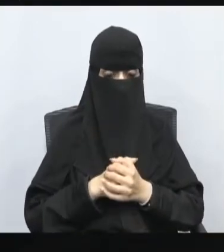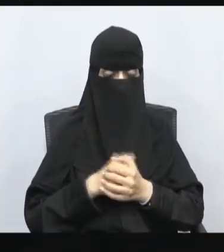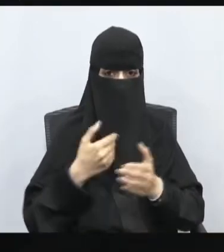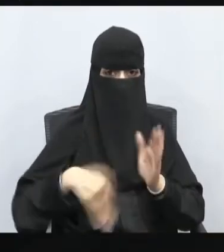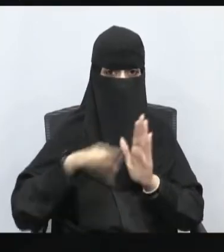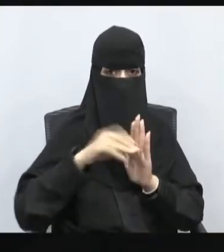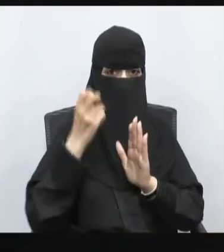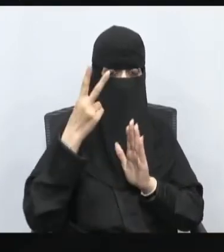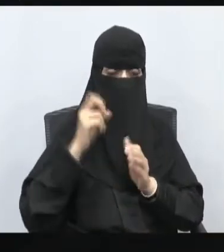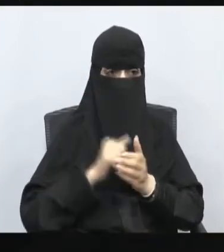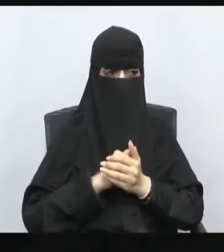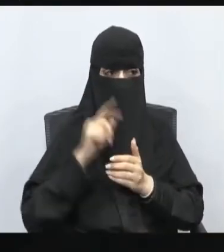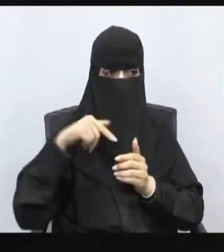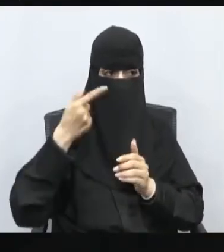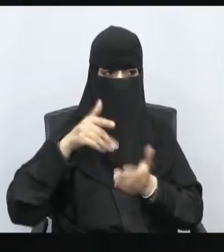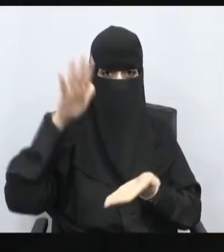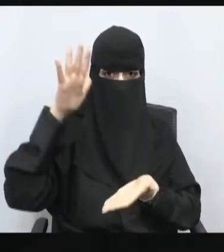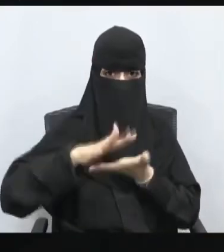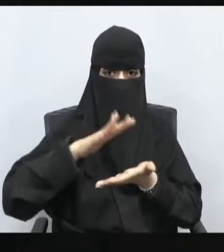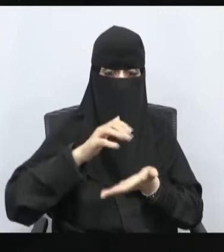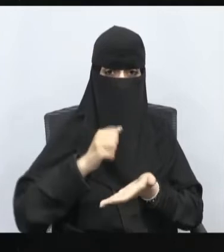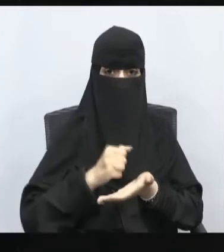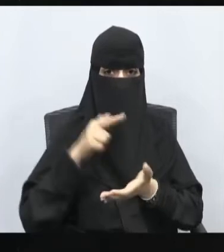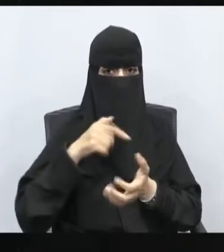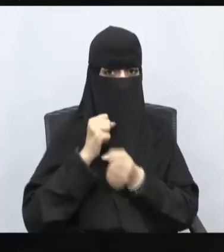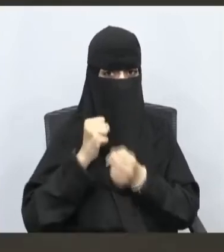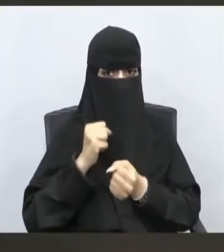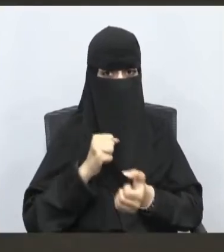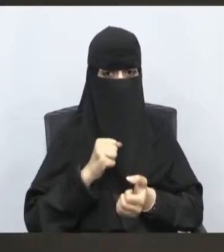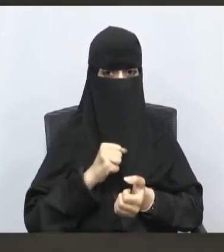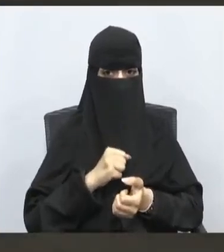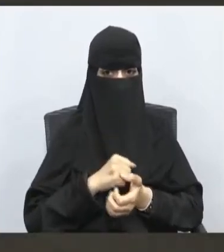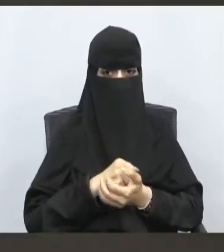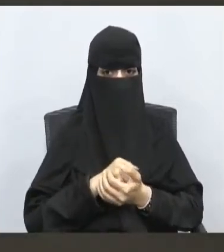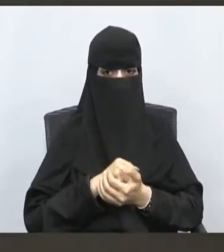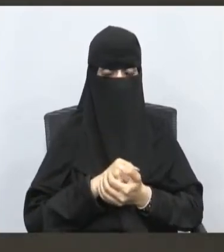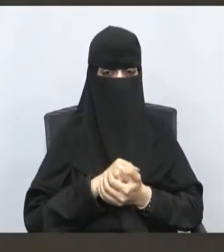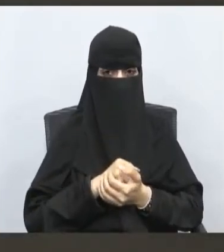الخطوة الثانية نطرق الجرس بقوة،